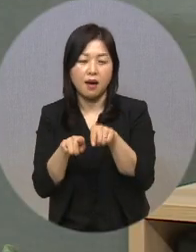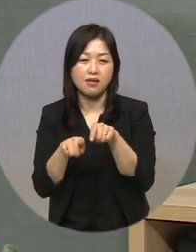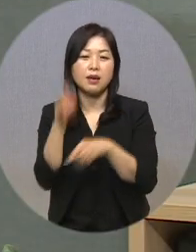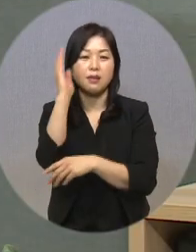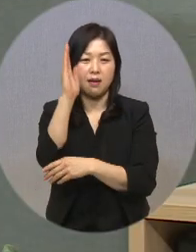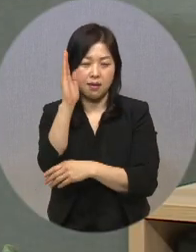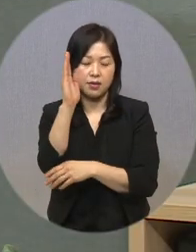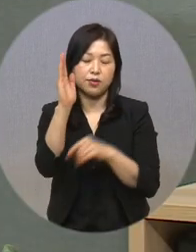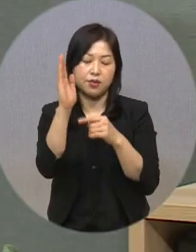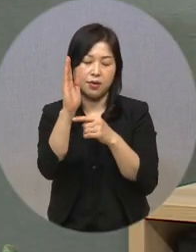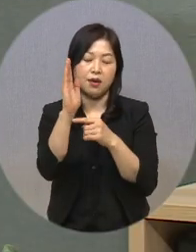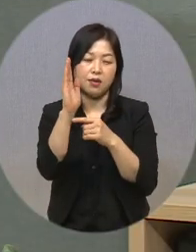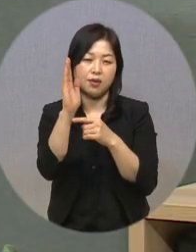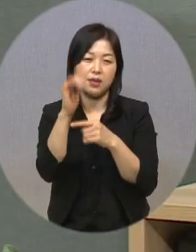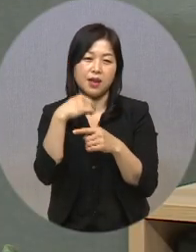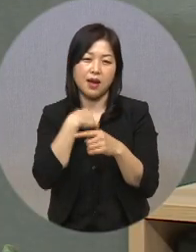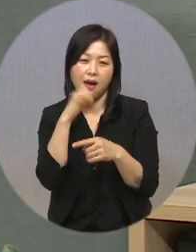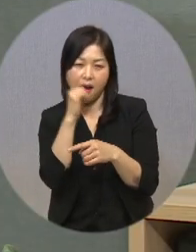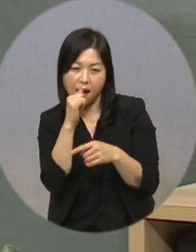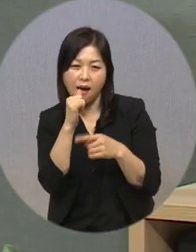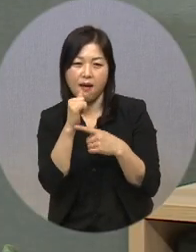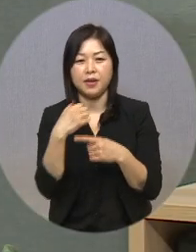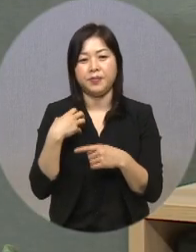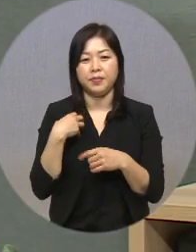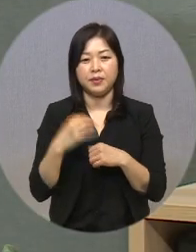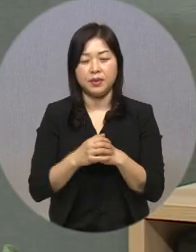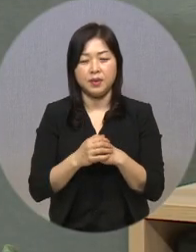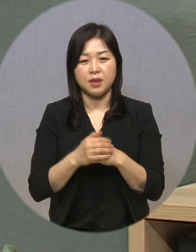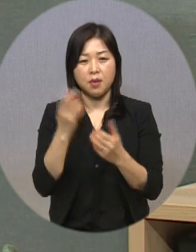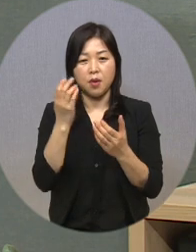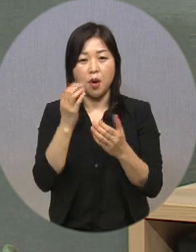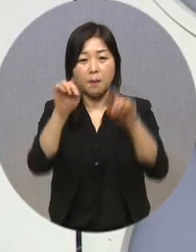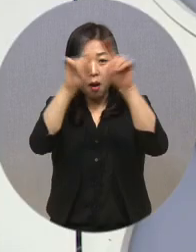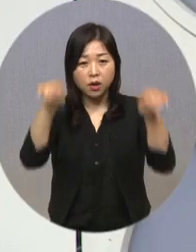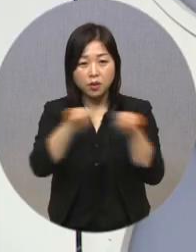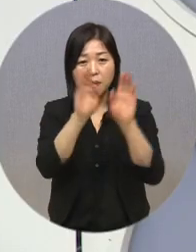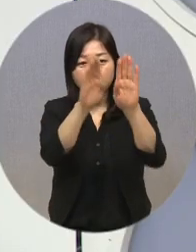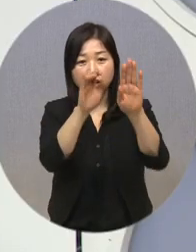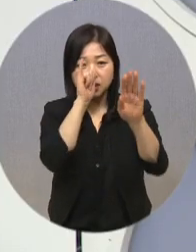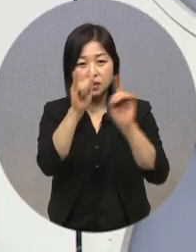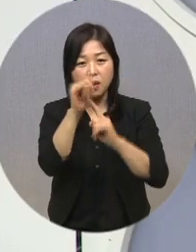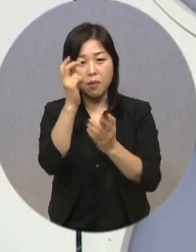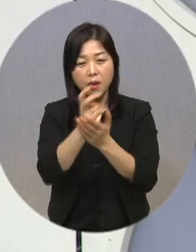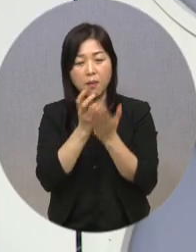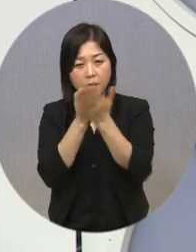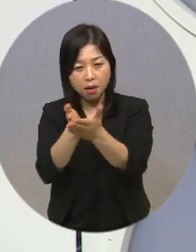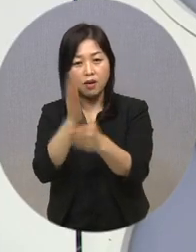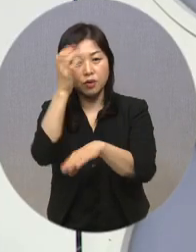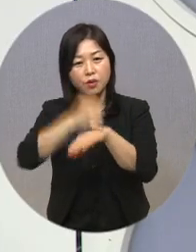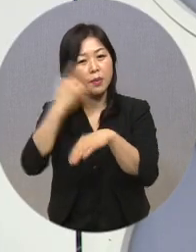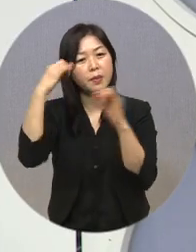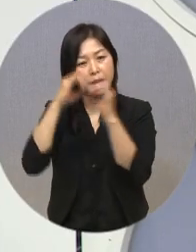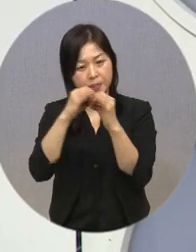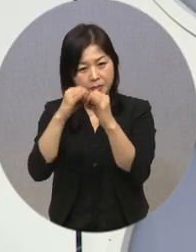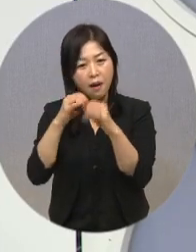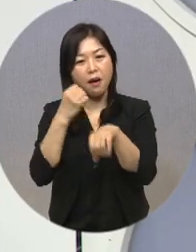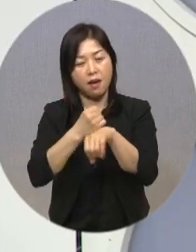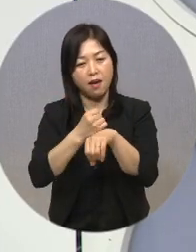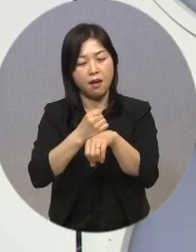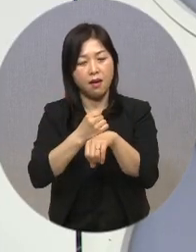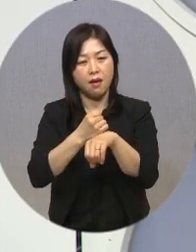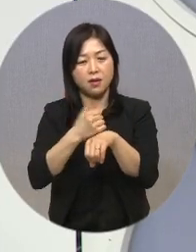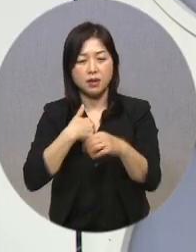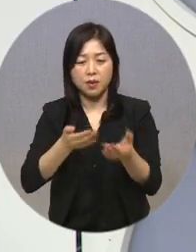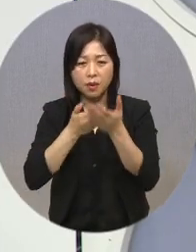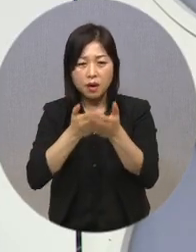벽에도 걸려 있어 레졸루션이 법안을 해서 만장일치라 돼 그거는 그런 레졸루션을 누가 반대합니까? 내가